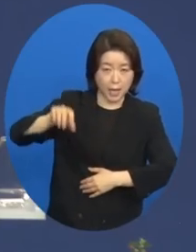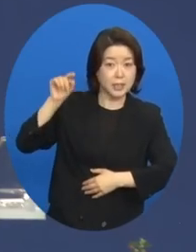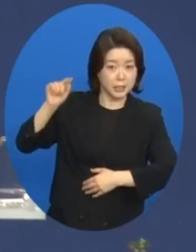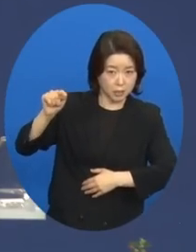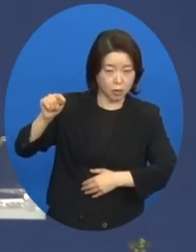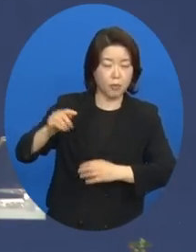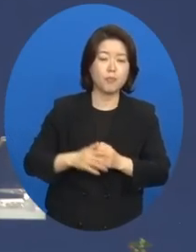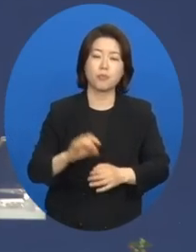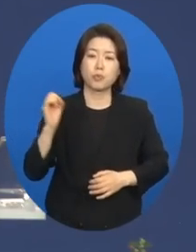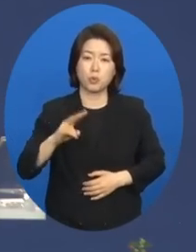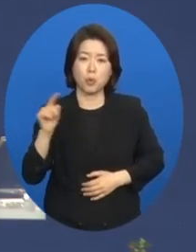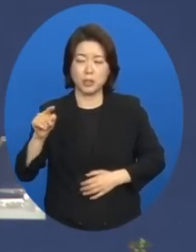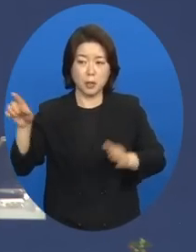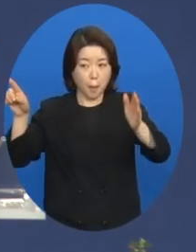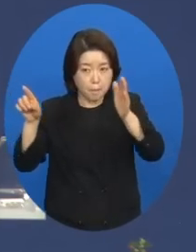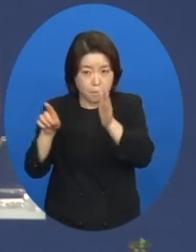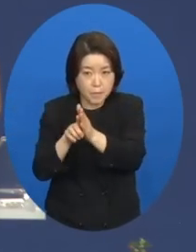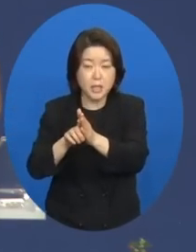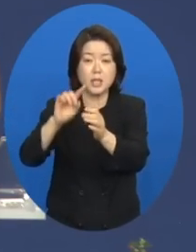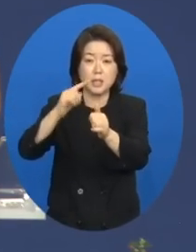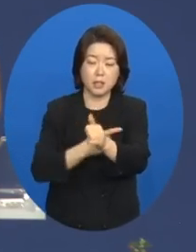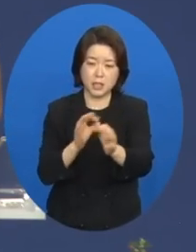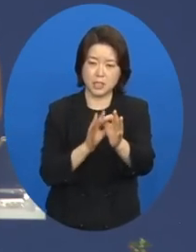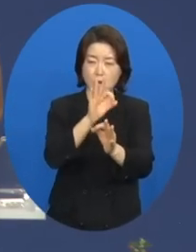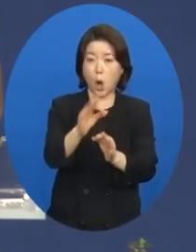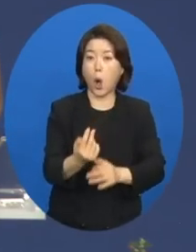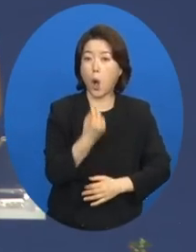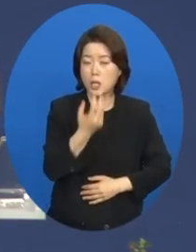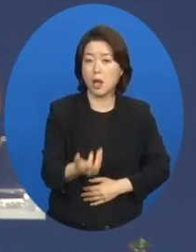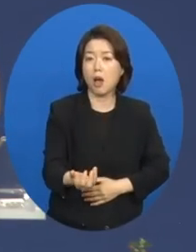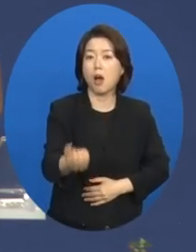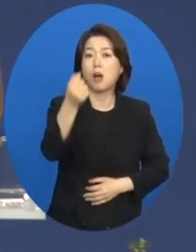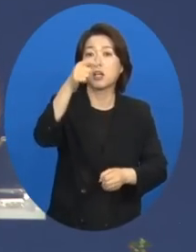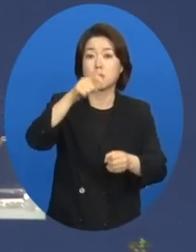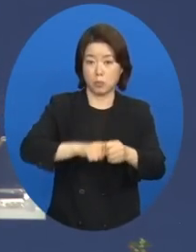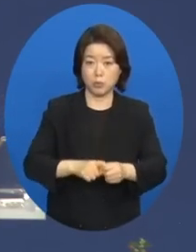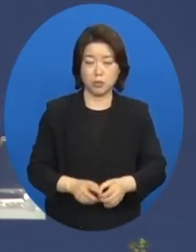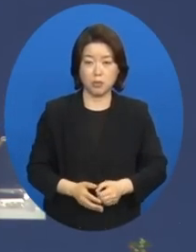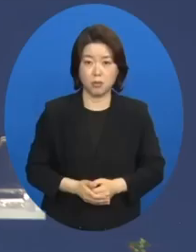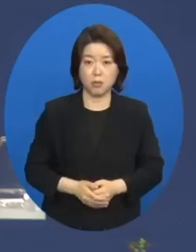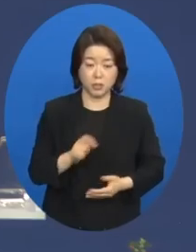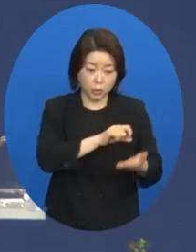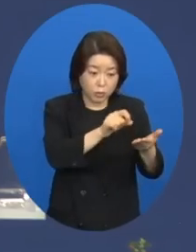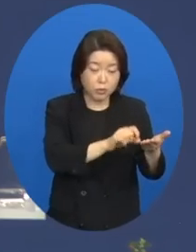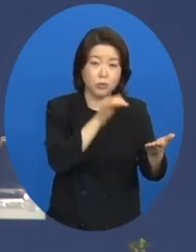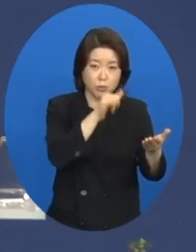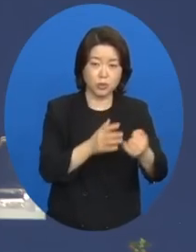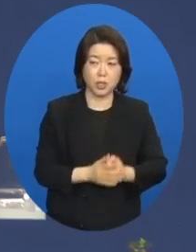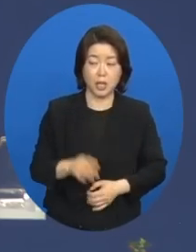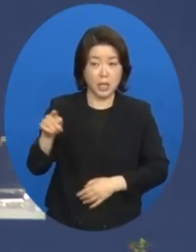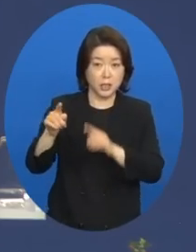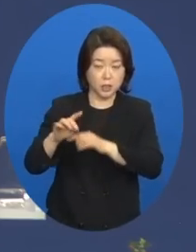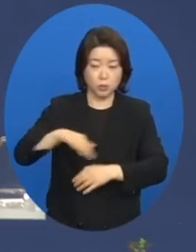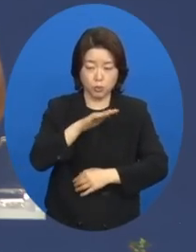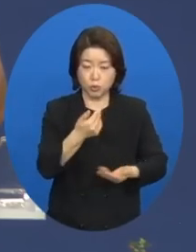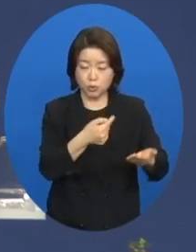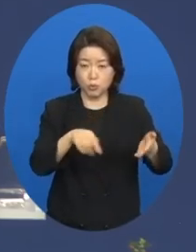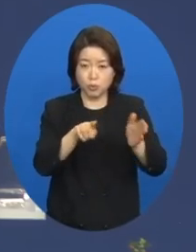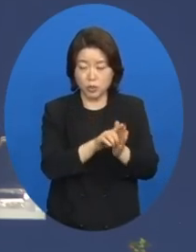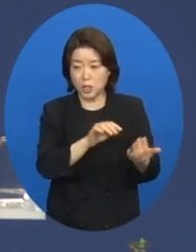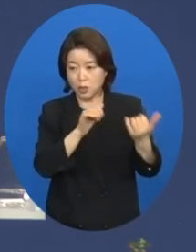것과 그리고 또 그를 믿어서 영생을 얻게 하려 하심이라. 그분은 우리를 위해 죽으시고 부활하신